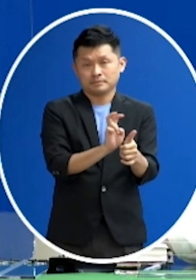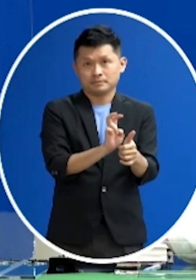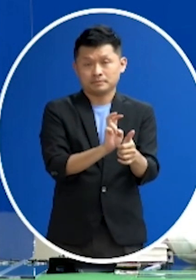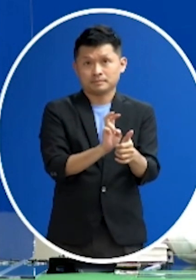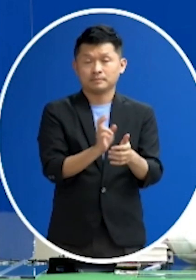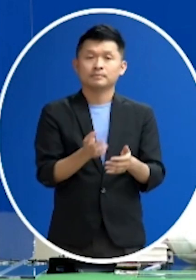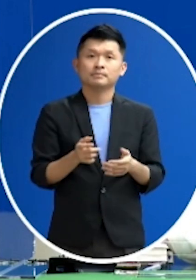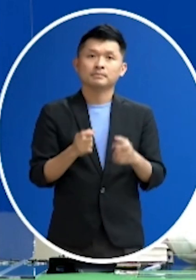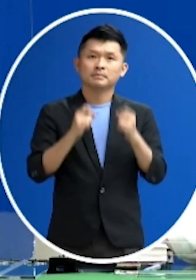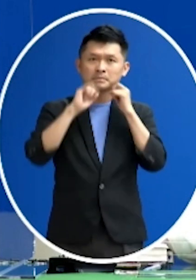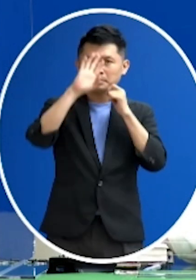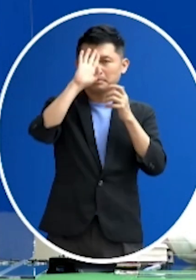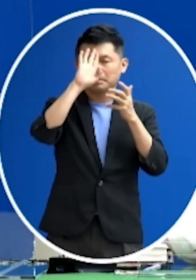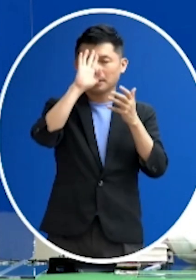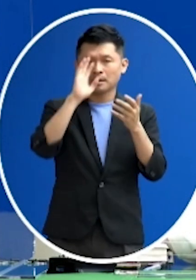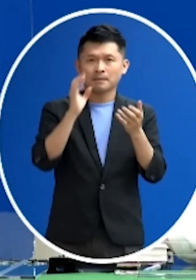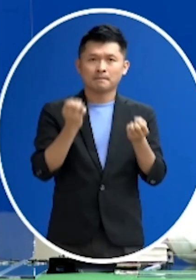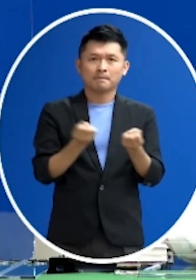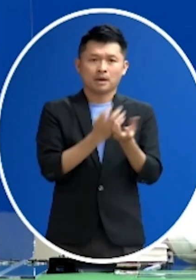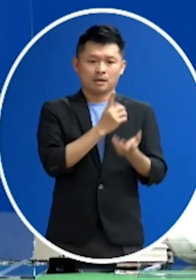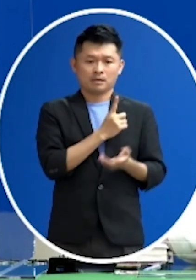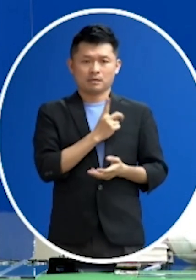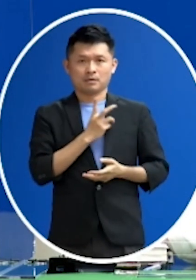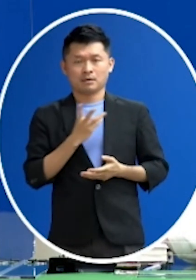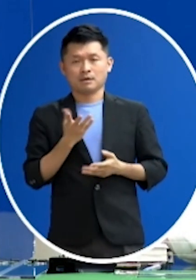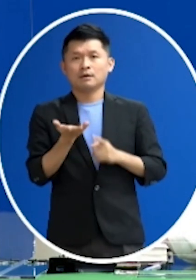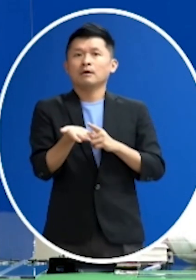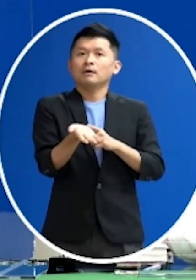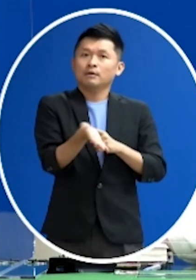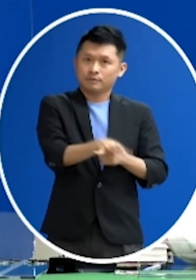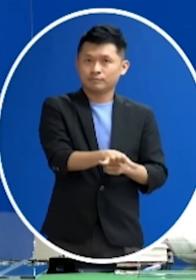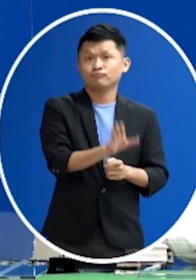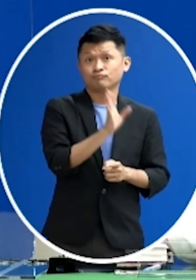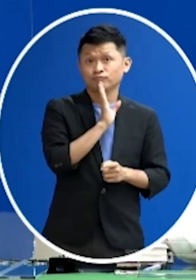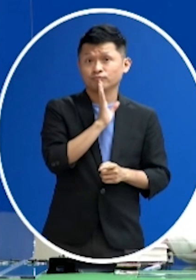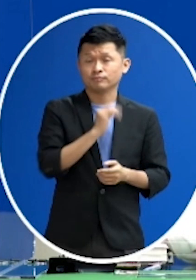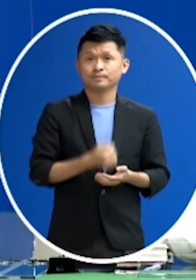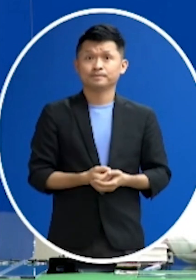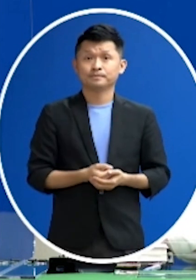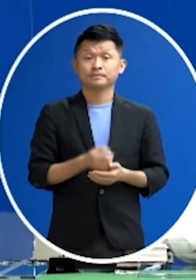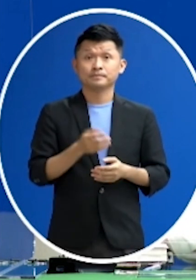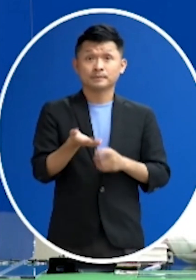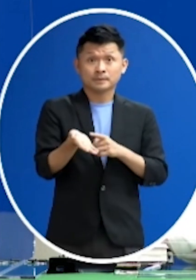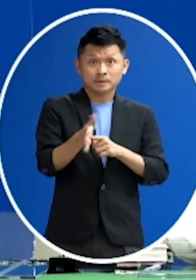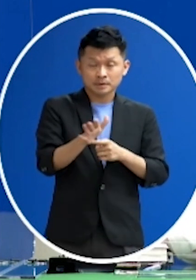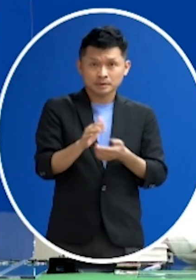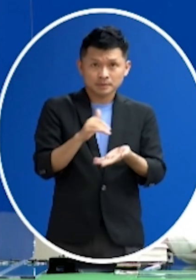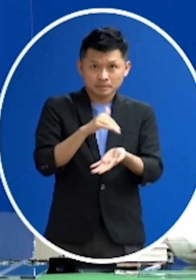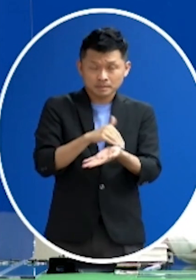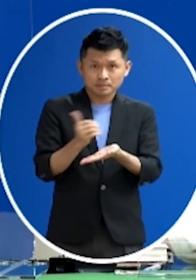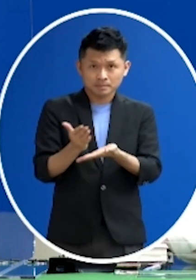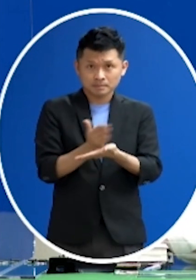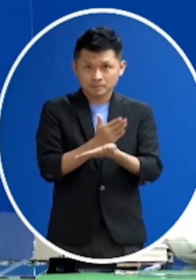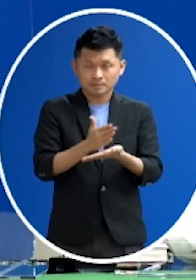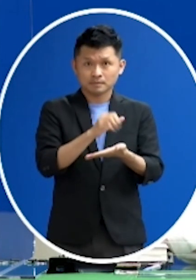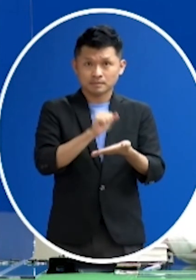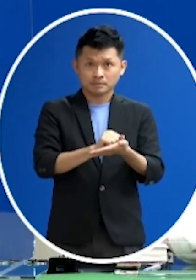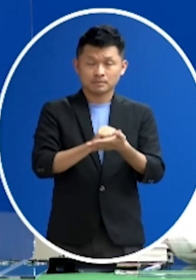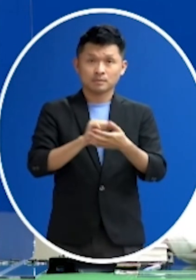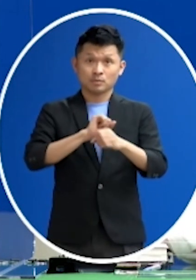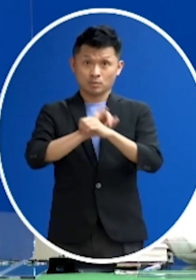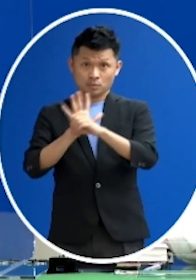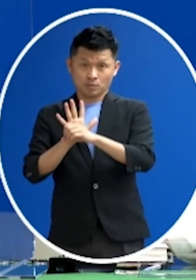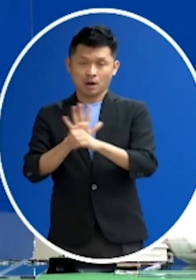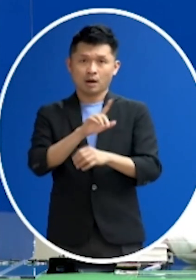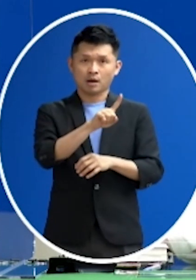些并发的一些问题过世。那这个因为死亡诊断书两种疾病都有记载，我们就把